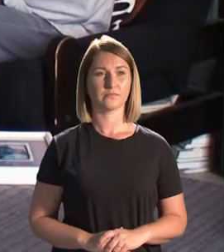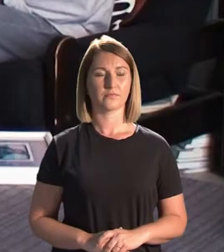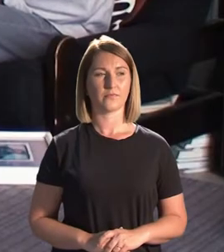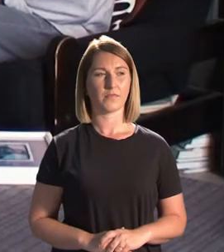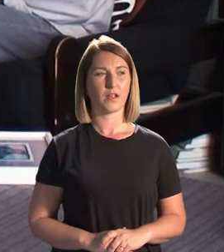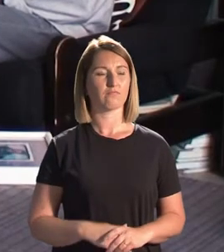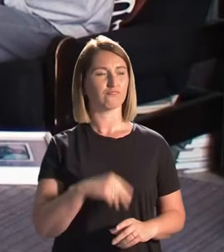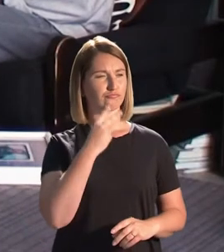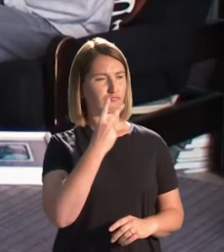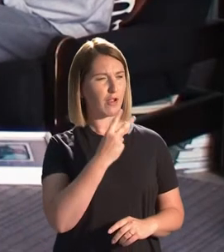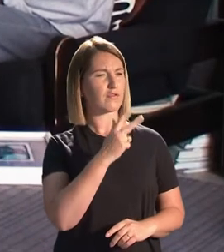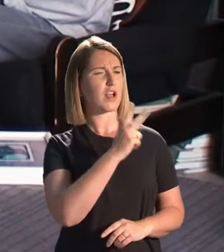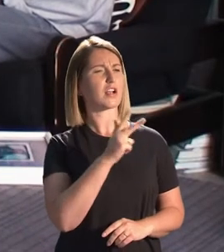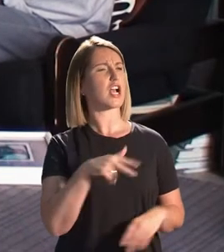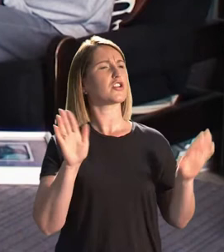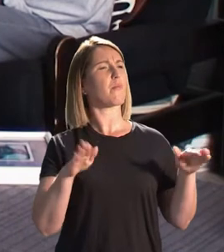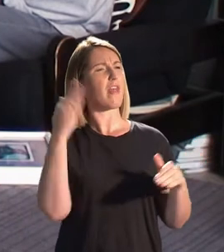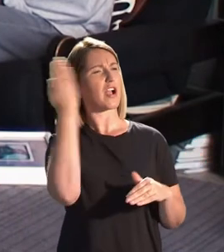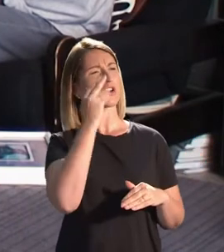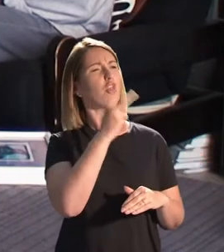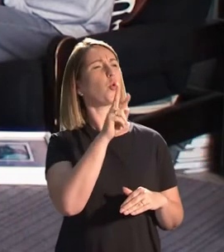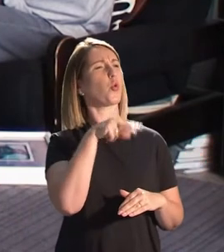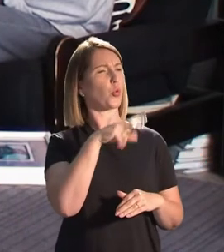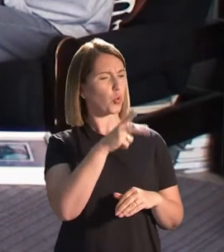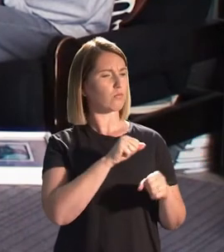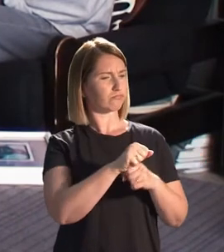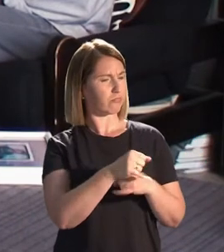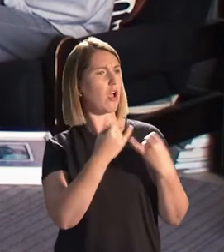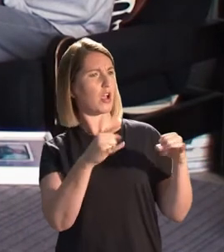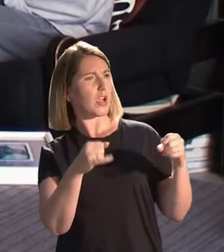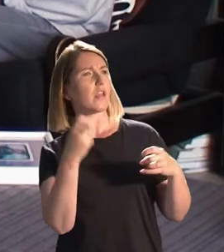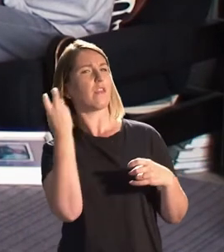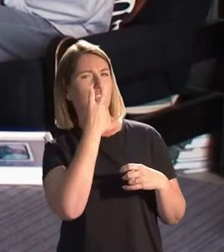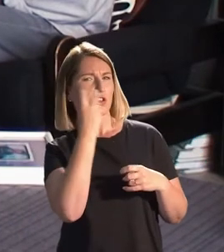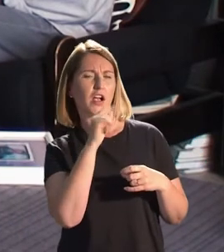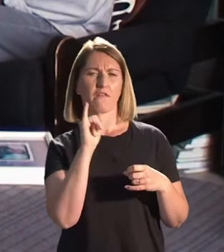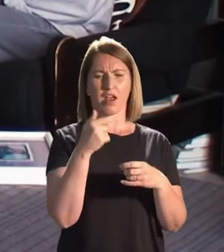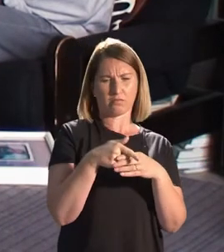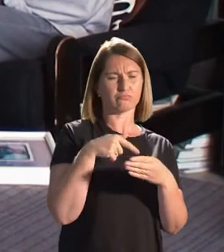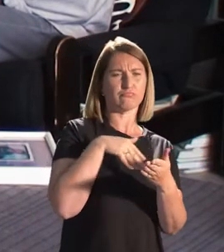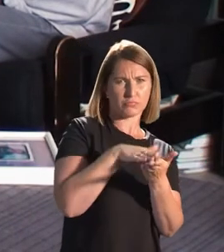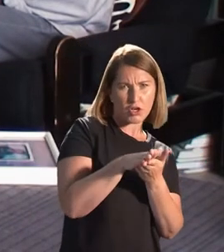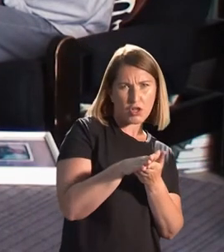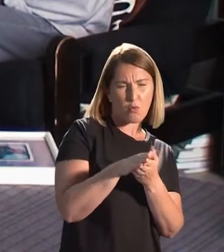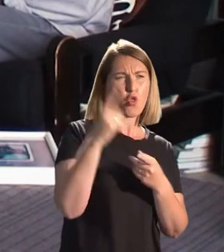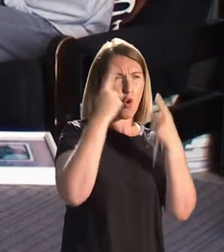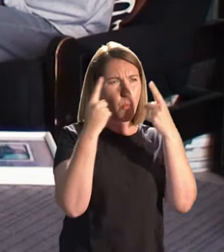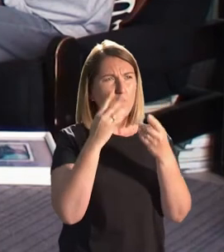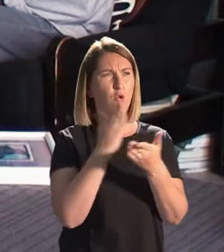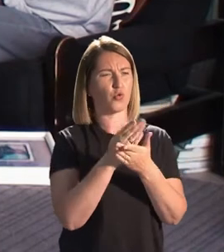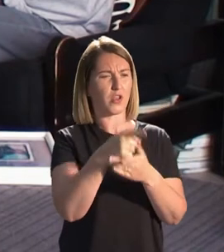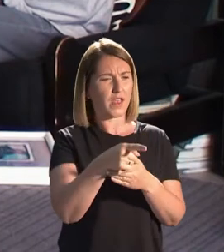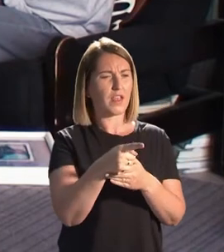U pana każdy kruk jest inny, ciekawy. I czy pan zaczynając myślał o tym, że to